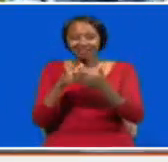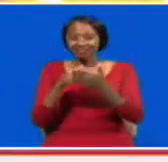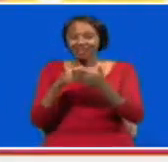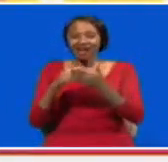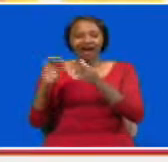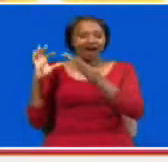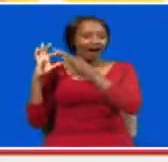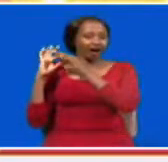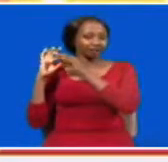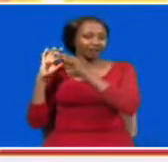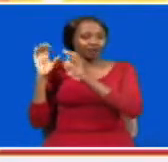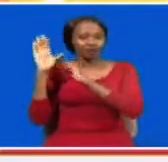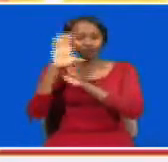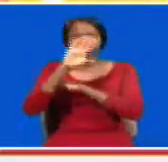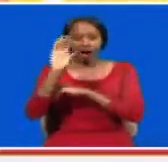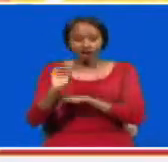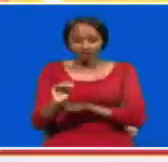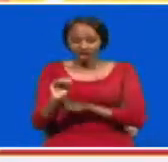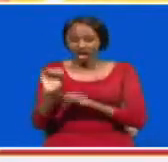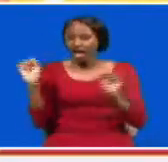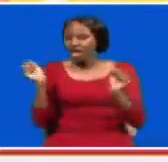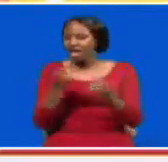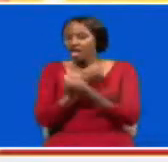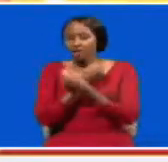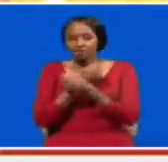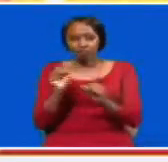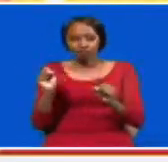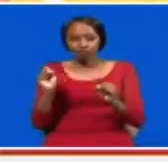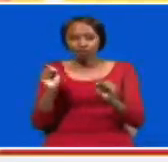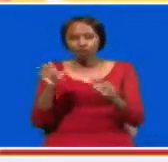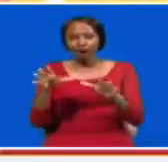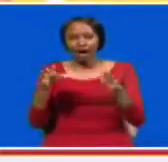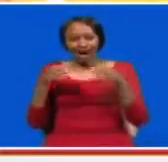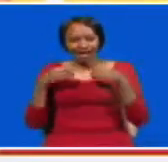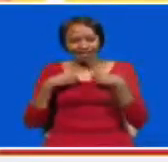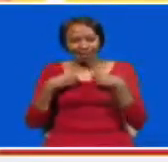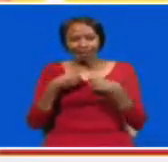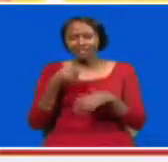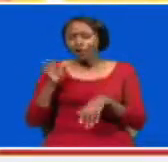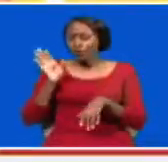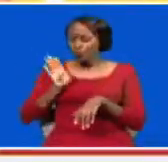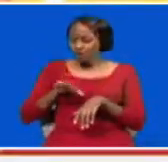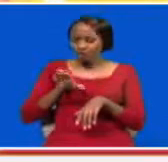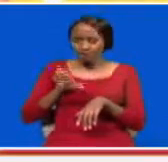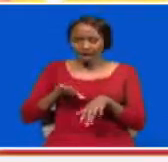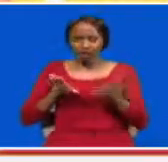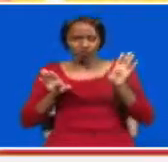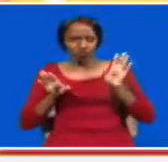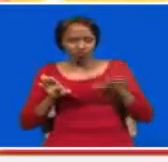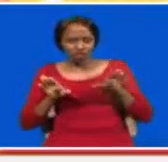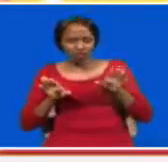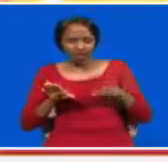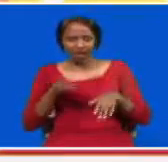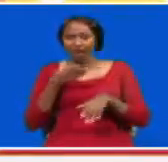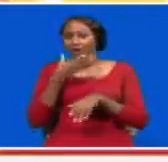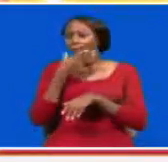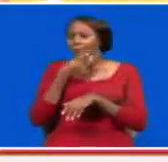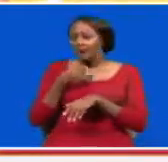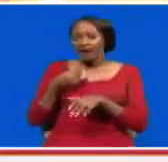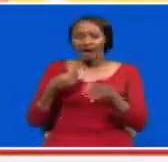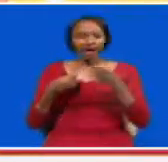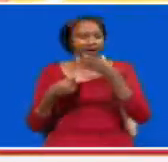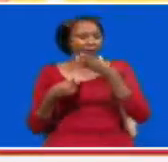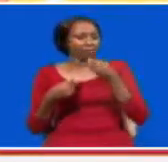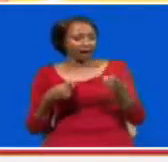Kiafrika. Hatuwezi kwenda barabara ati ya wanawake kuoa wanawake wenzao, ati na wanaume